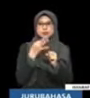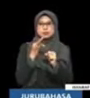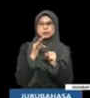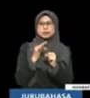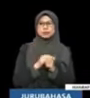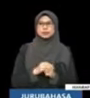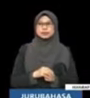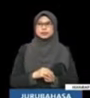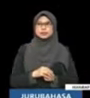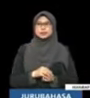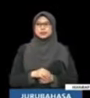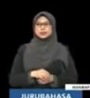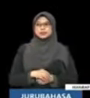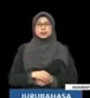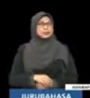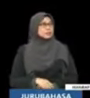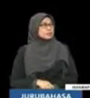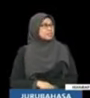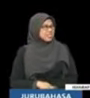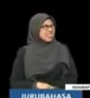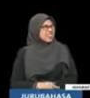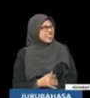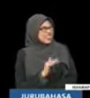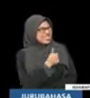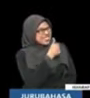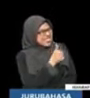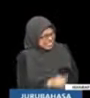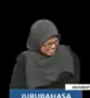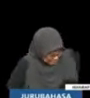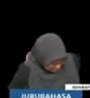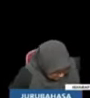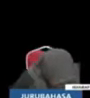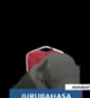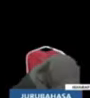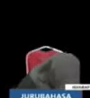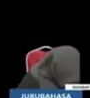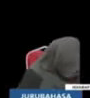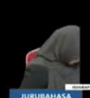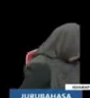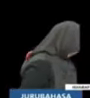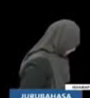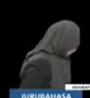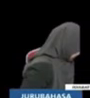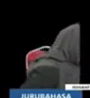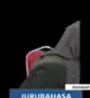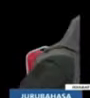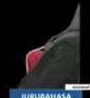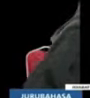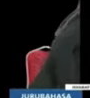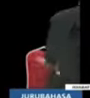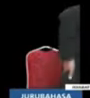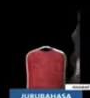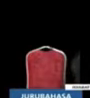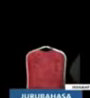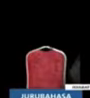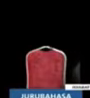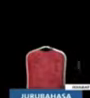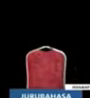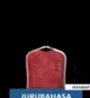untuk kita panggil mereka ini. Sebab itu penting untuk kerajaan membuat inisiatif melalui speaker yang boleh kita